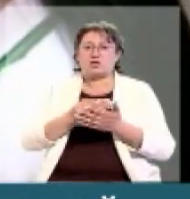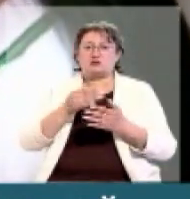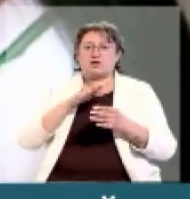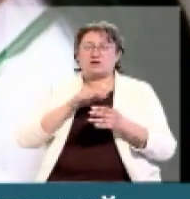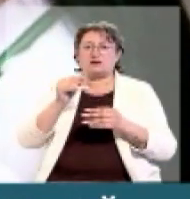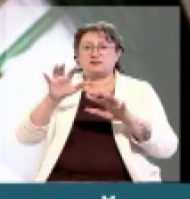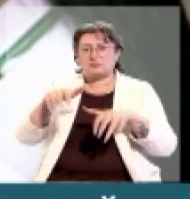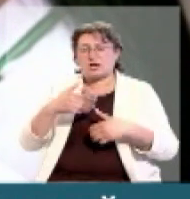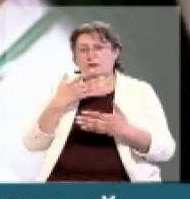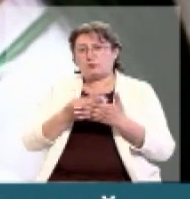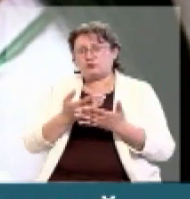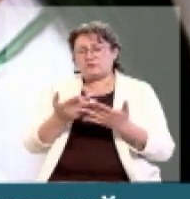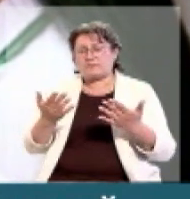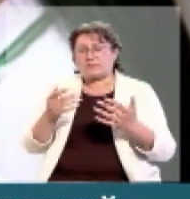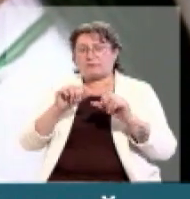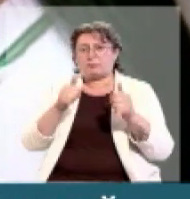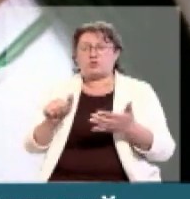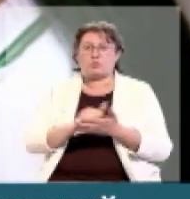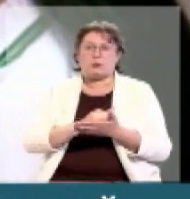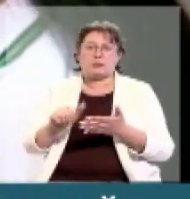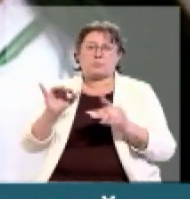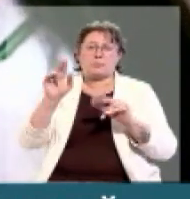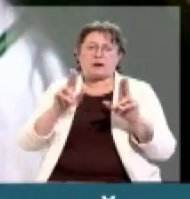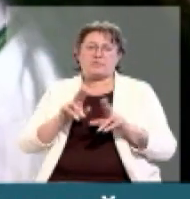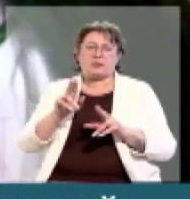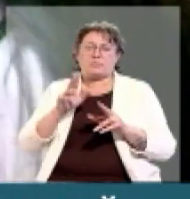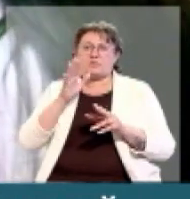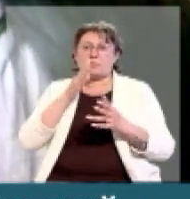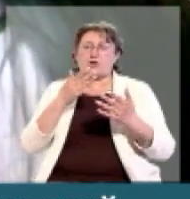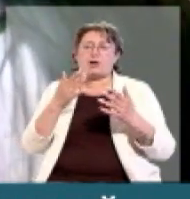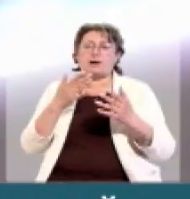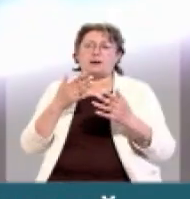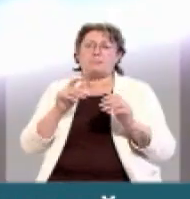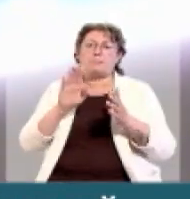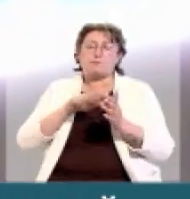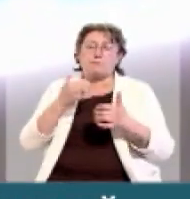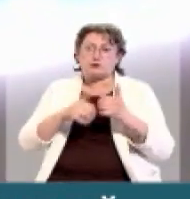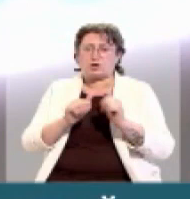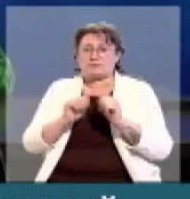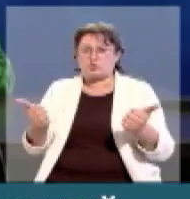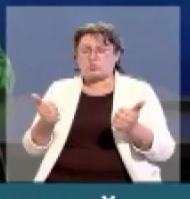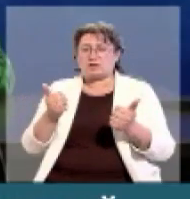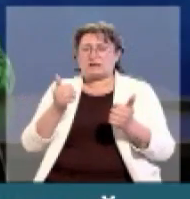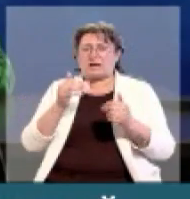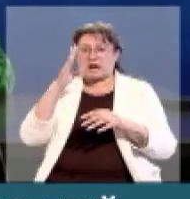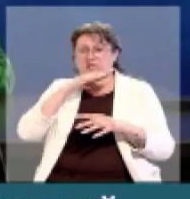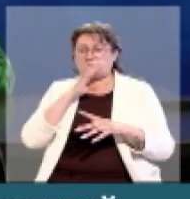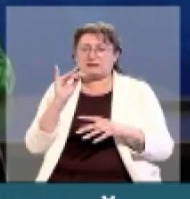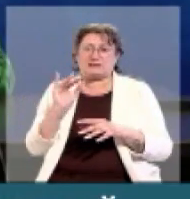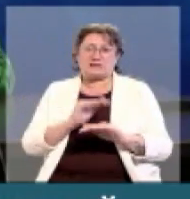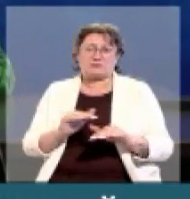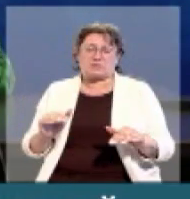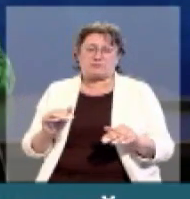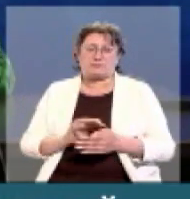осуществлять конфискацию имущества, оформлять документы по правилам и времени общения между разведенными родителями и их детьми. Конечно же,